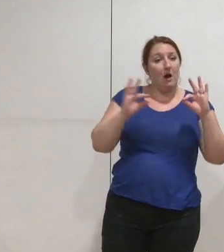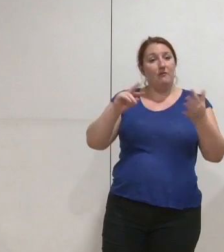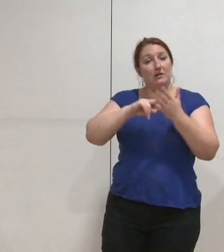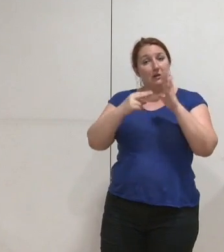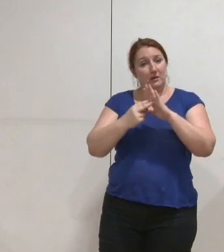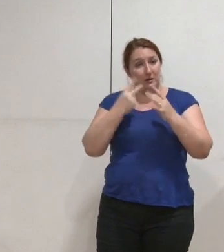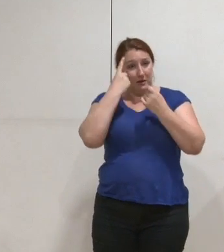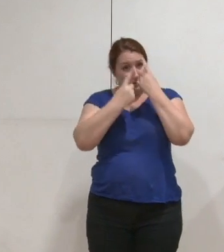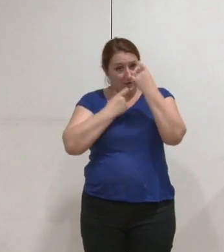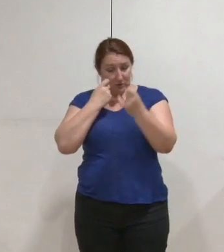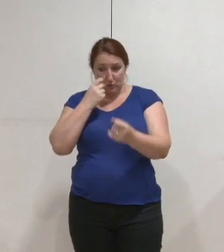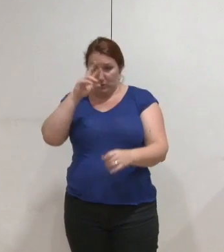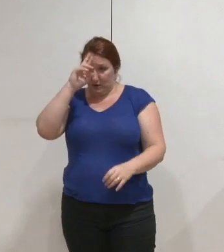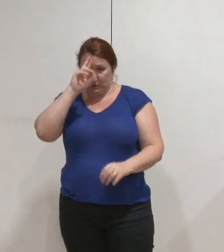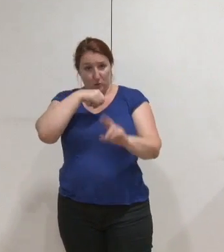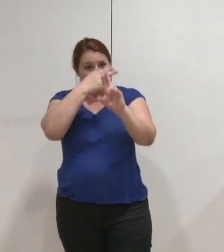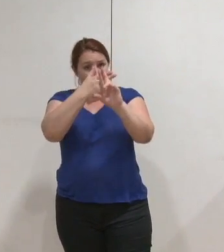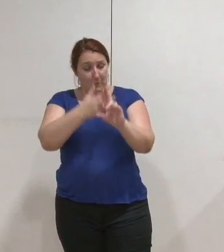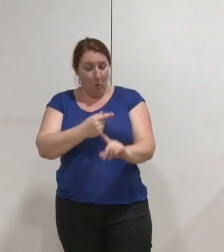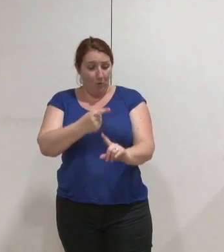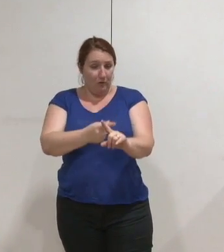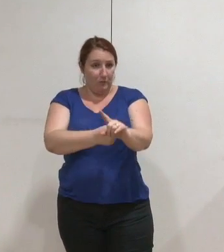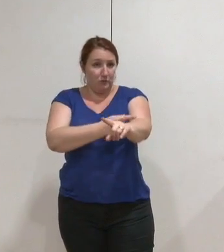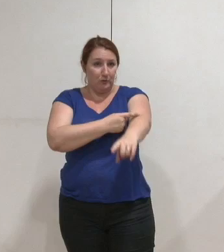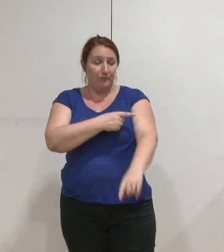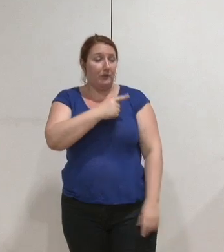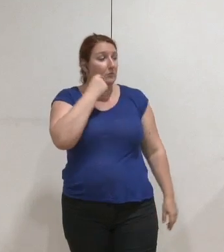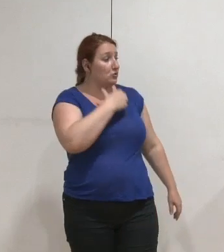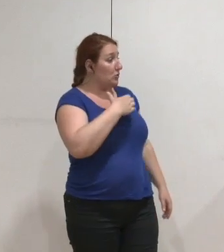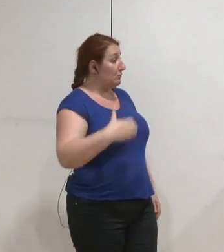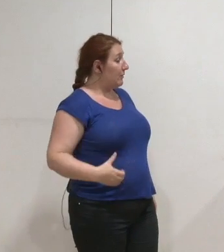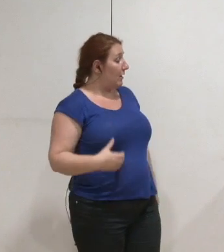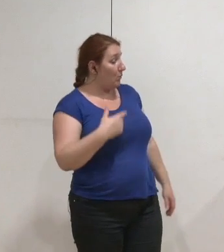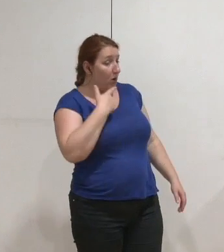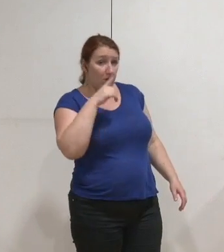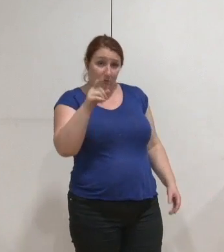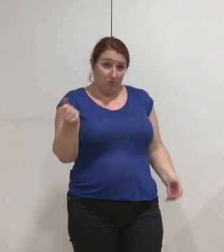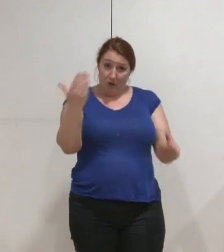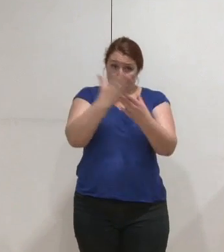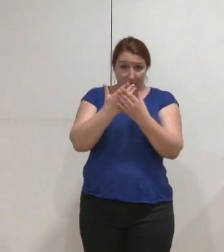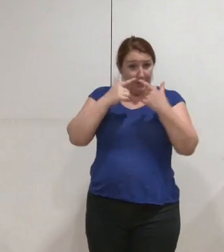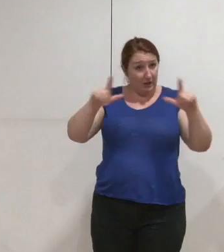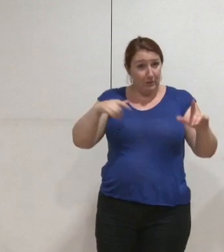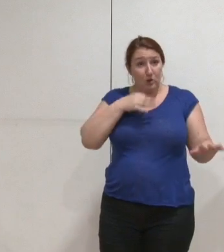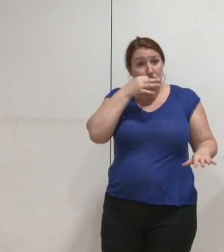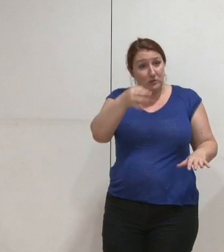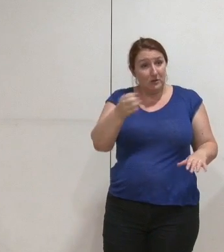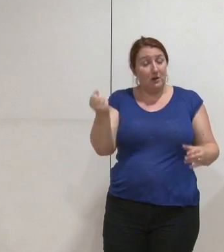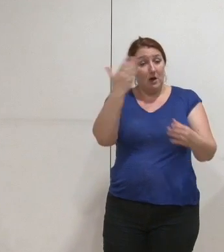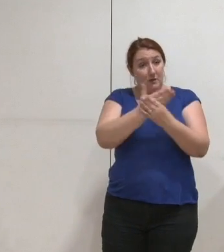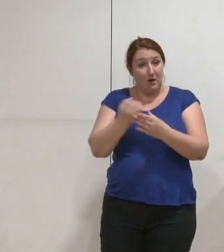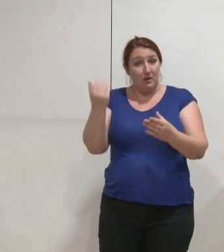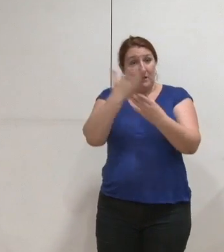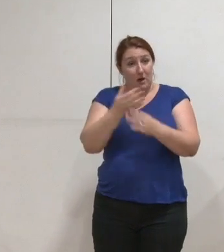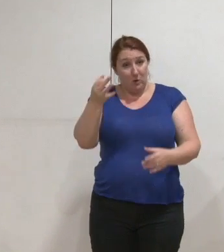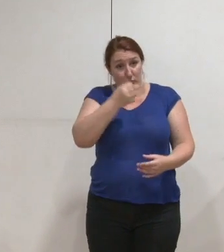is nousépondons à mesure Monsieur le Maire mon propos c'était simpleement de vous intervenez mon propos était juste de dire que vous intervenez